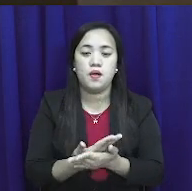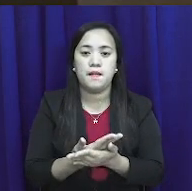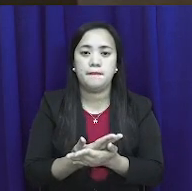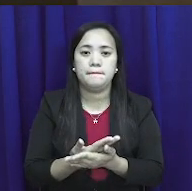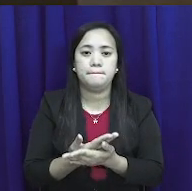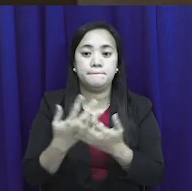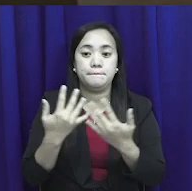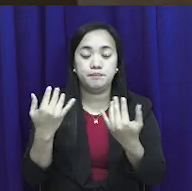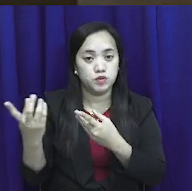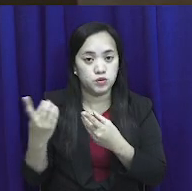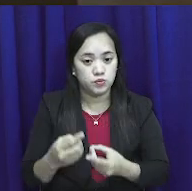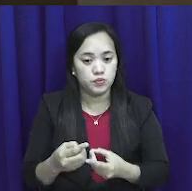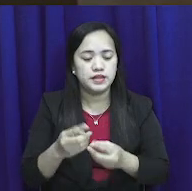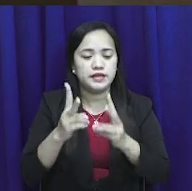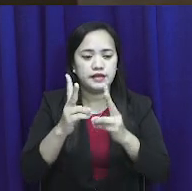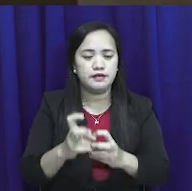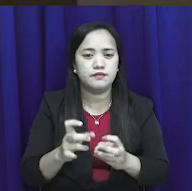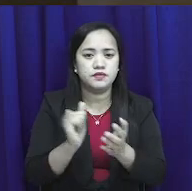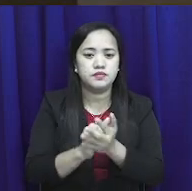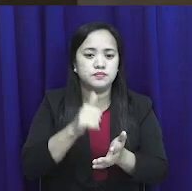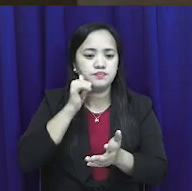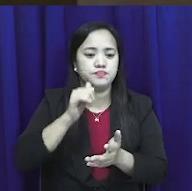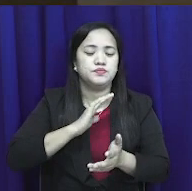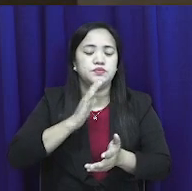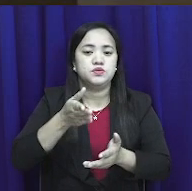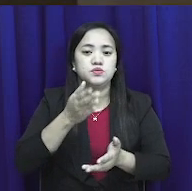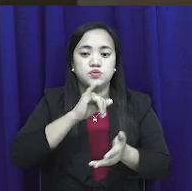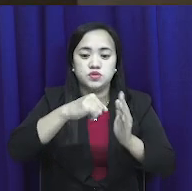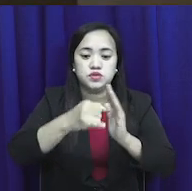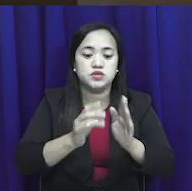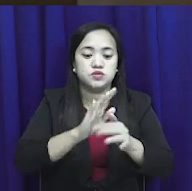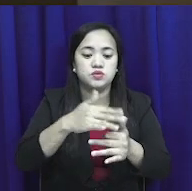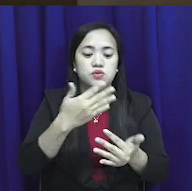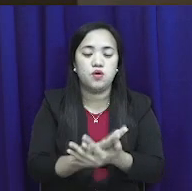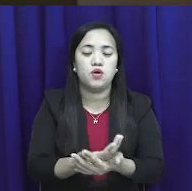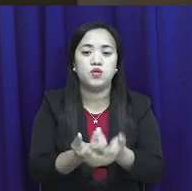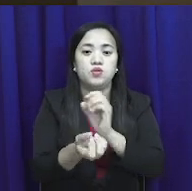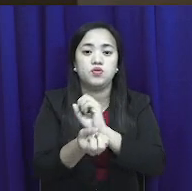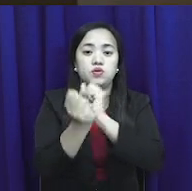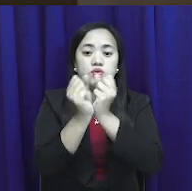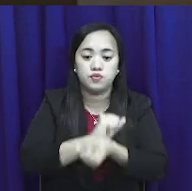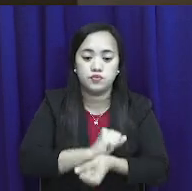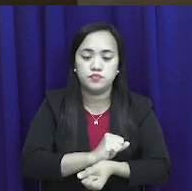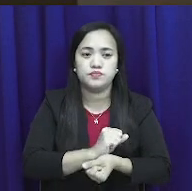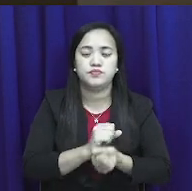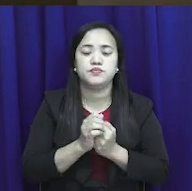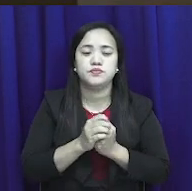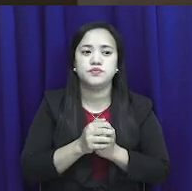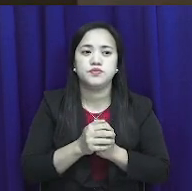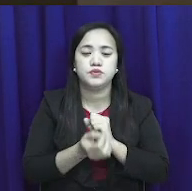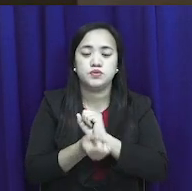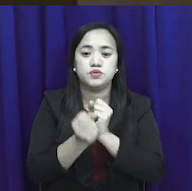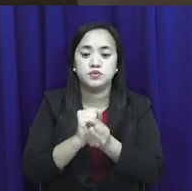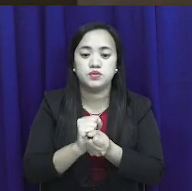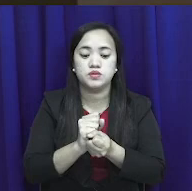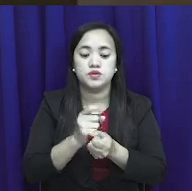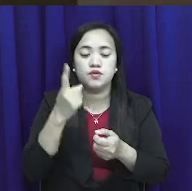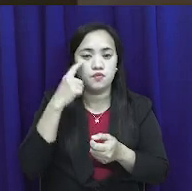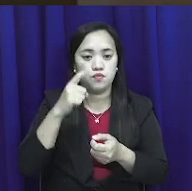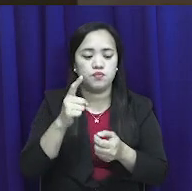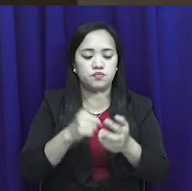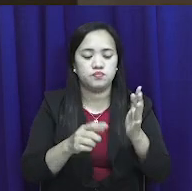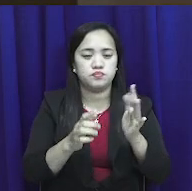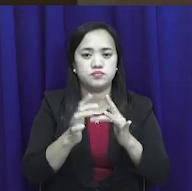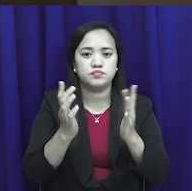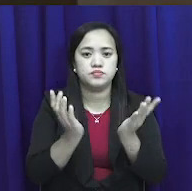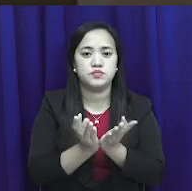kayo you see i-convert niyo lang ito you see conversion for the better hindi conversion na papalitan mo yung sinasabi ng Bibliya no